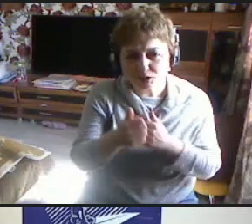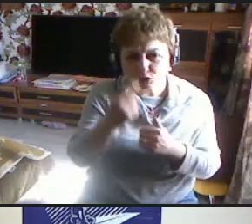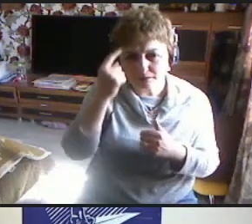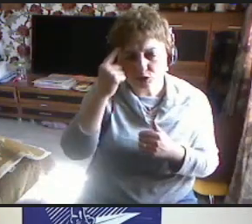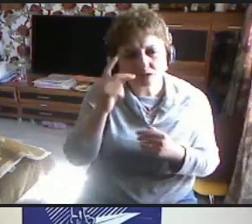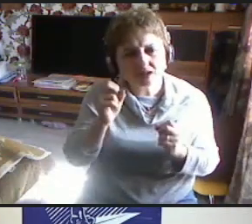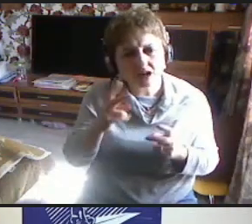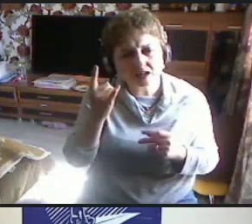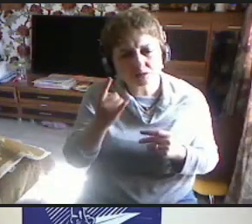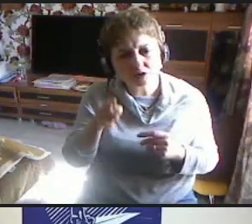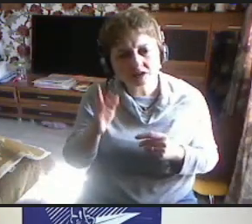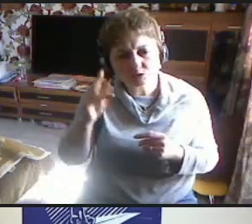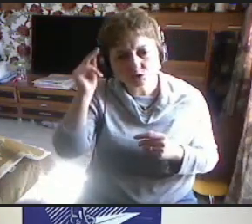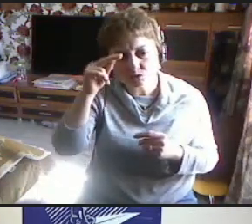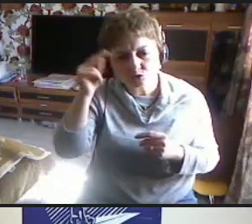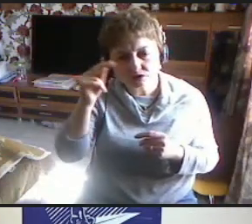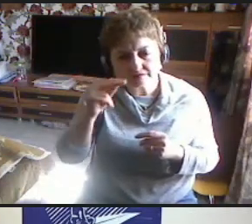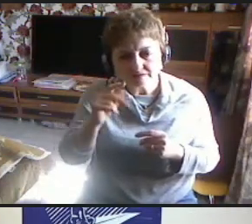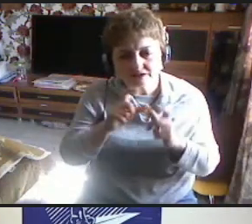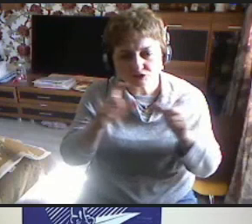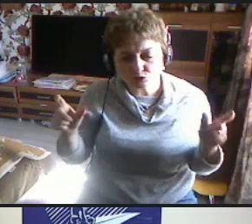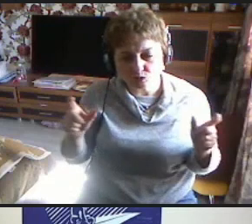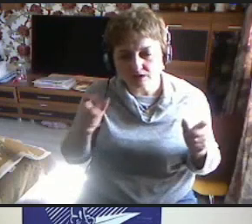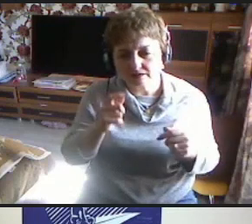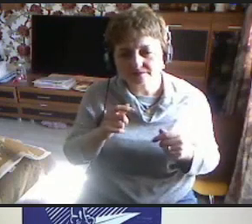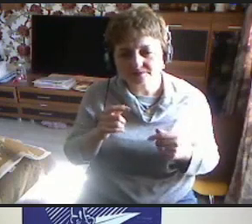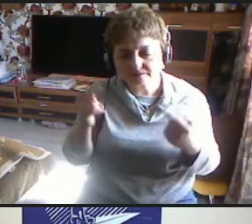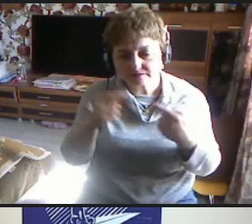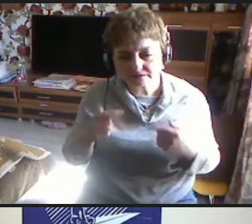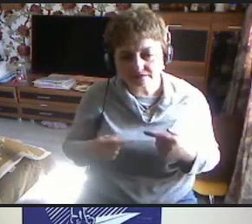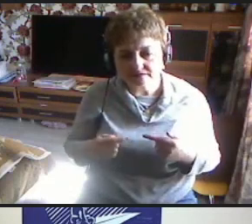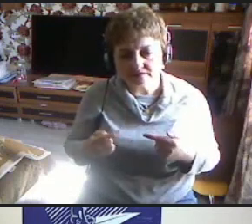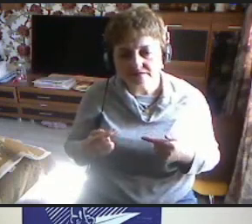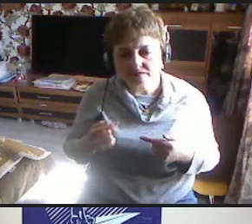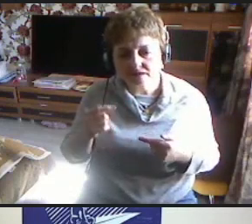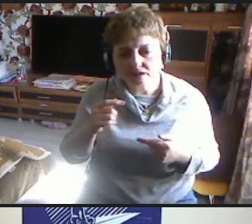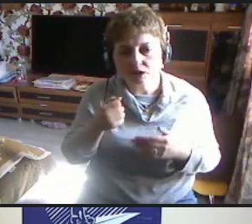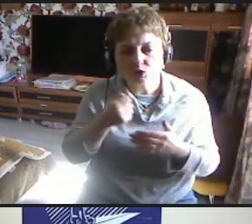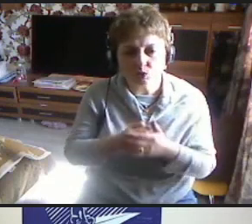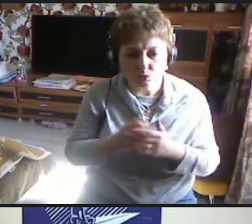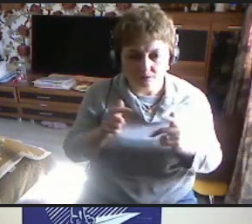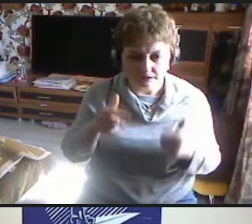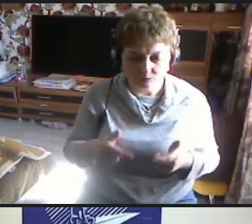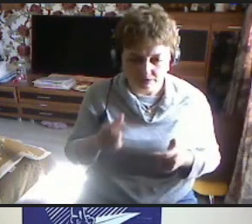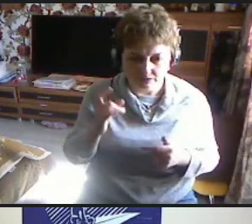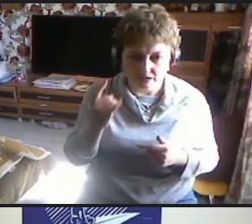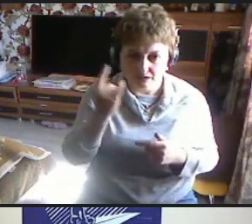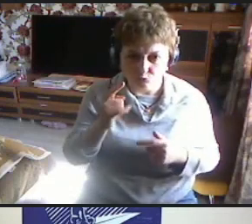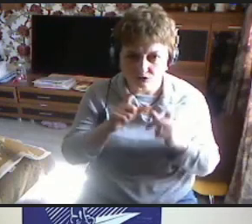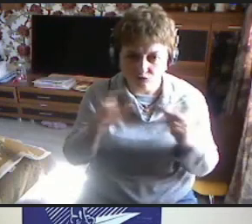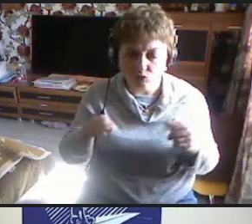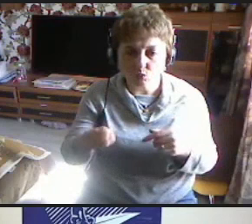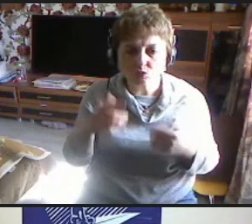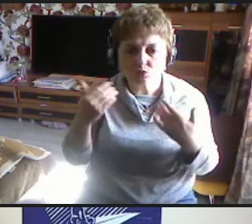учиться в школе, и, соответственно, еще до поступления ребенка в школу он уже должен изучить этот